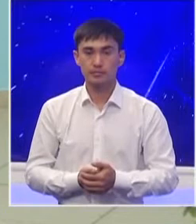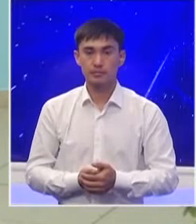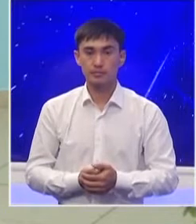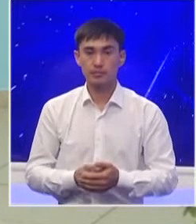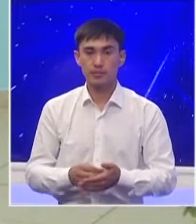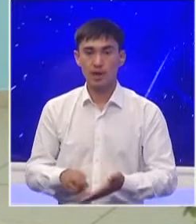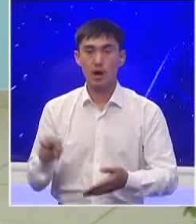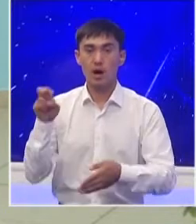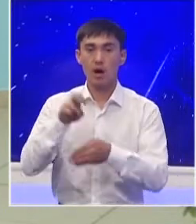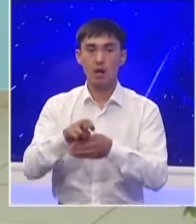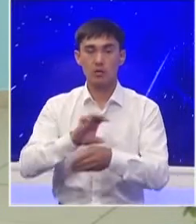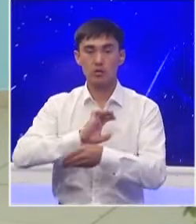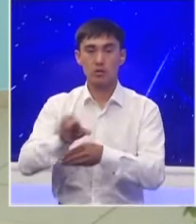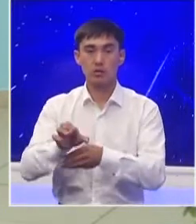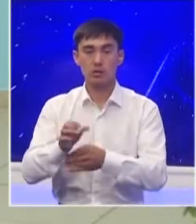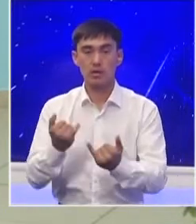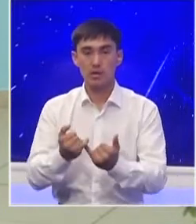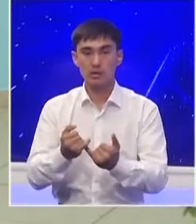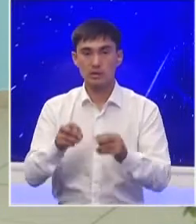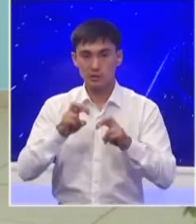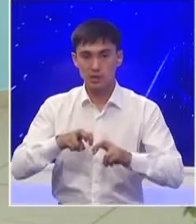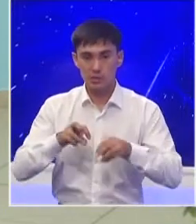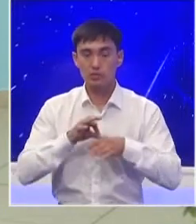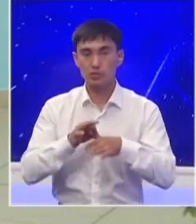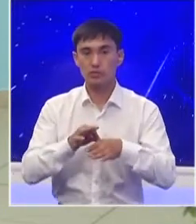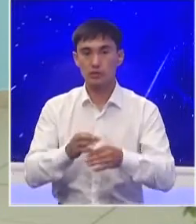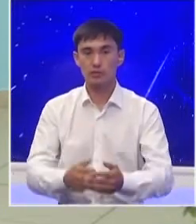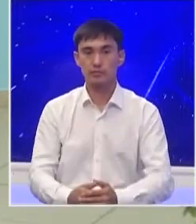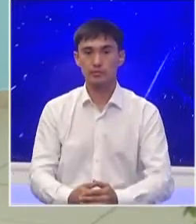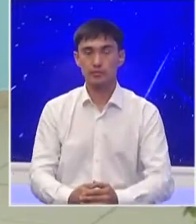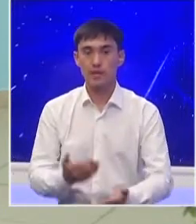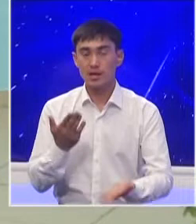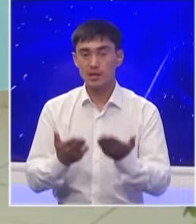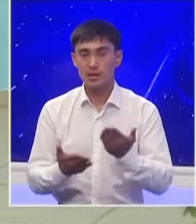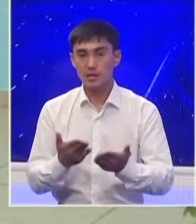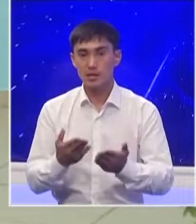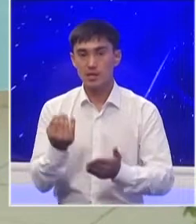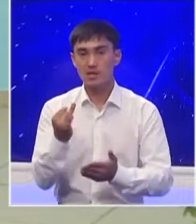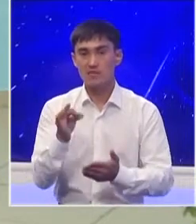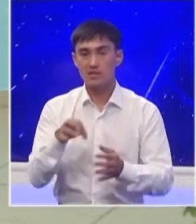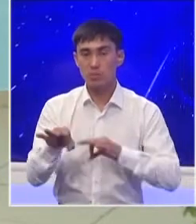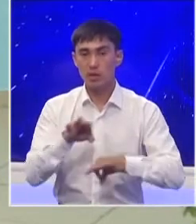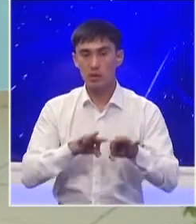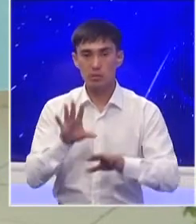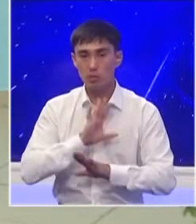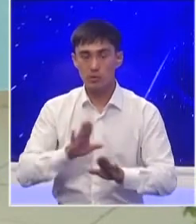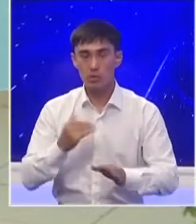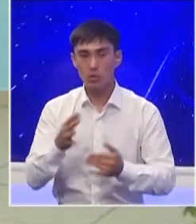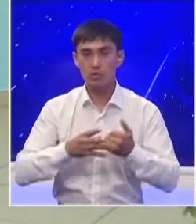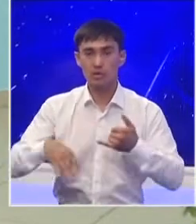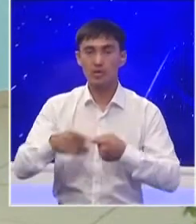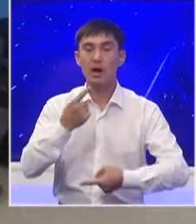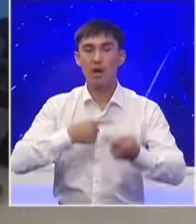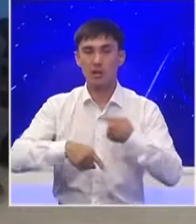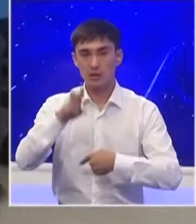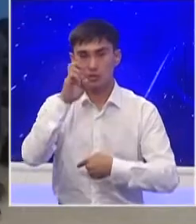хат жолданды. Сол хаттың негізінде қазіргі күні тексеру жүргізіліп жатыр. Егер инвест проект болып танылмаған жағдайда ол жерлер